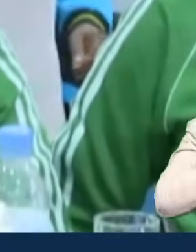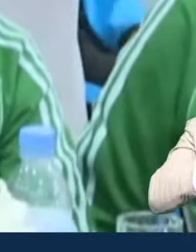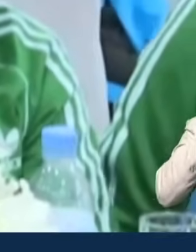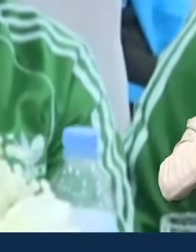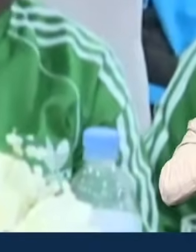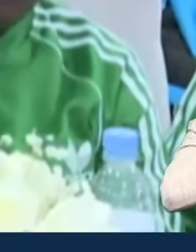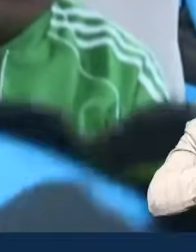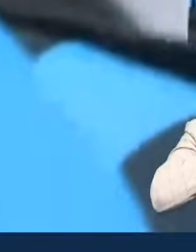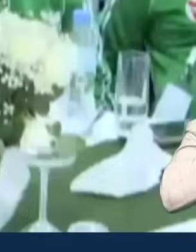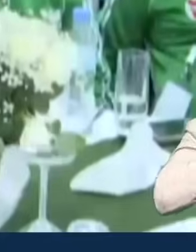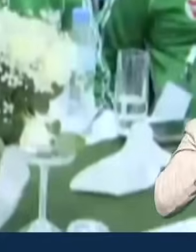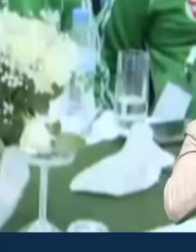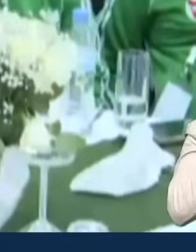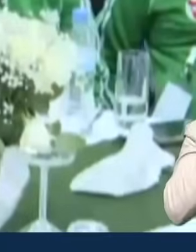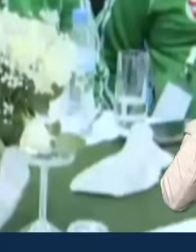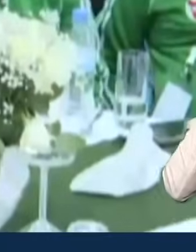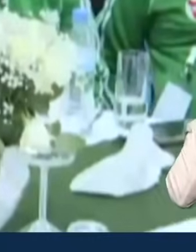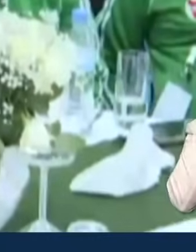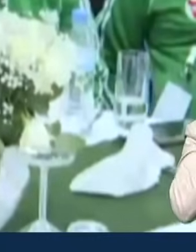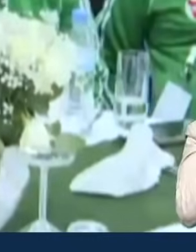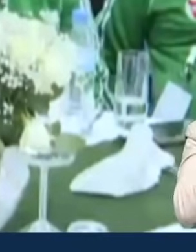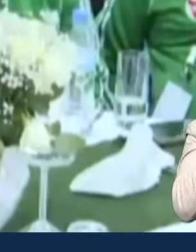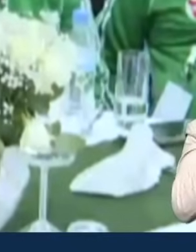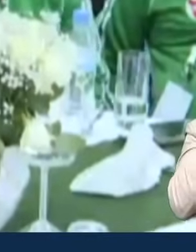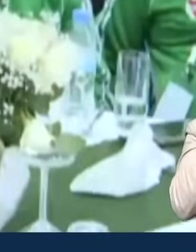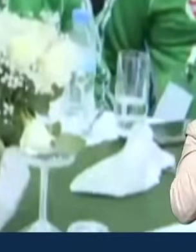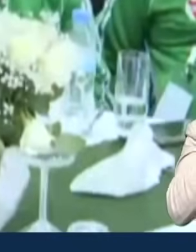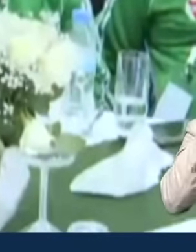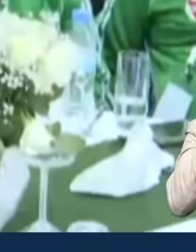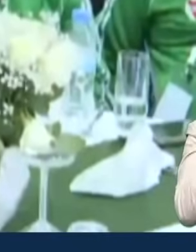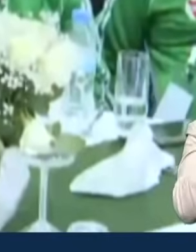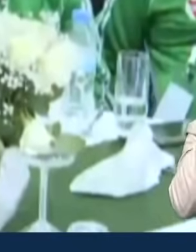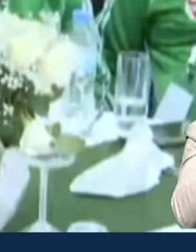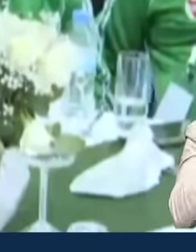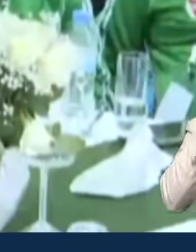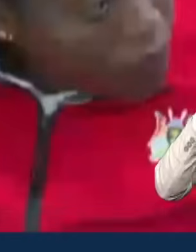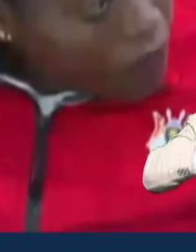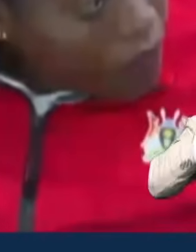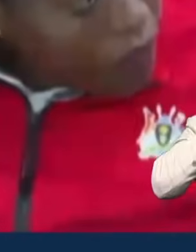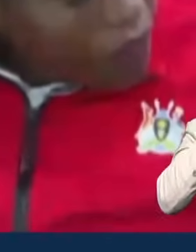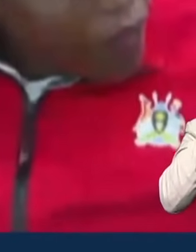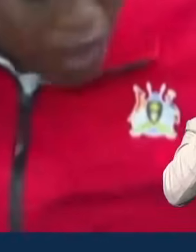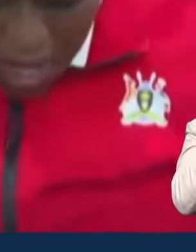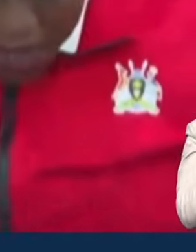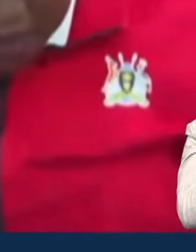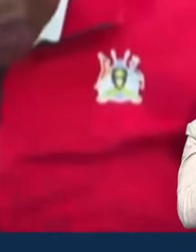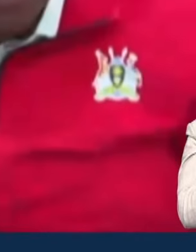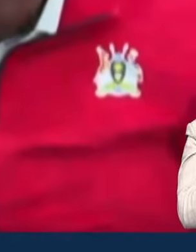ubusabane, ariko amakuru nakuruye mu by'ukuri nk'uko yarabikomojeho, ikipe ya Uganda igomba kuba ifite imidari myinshi